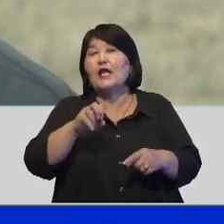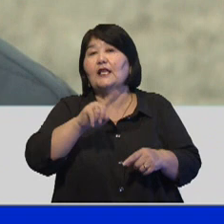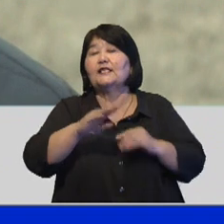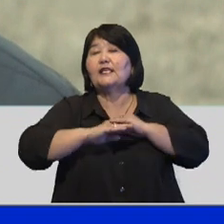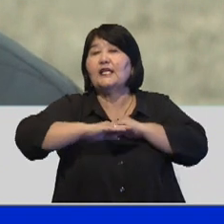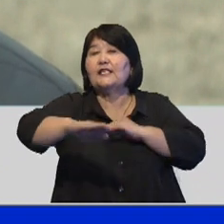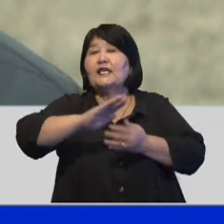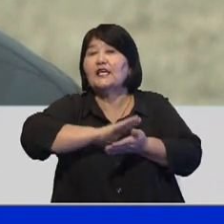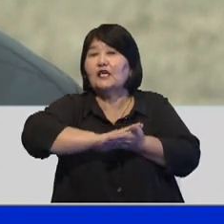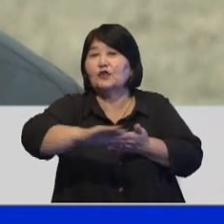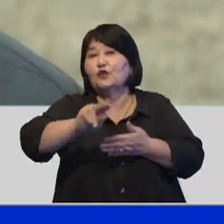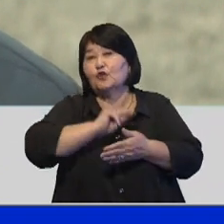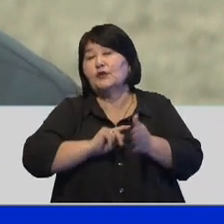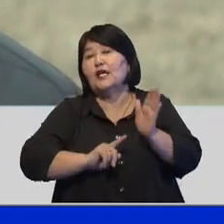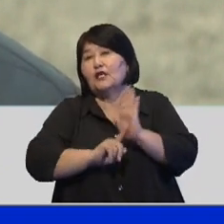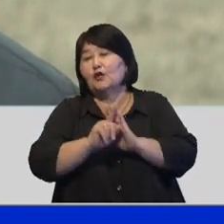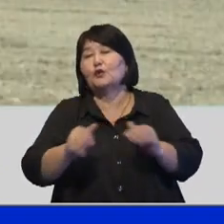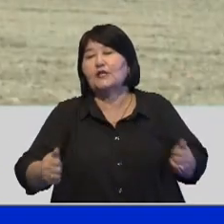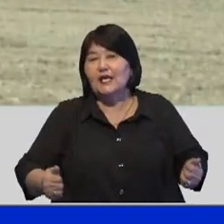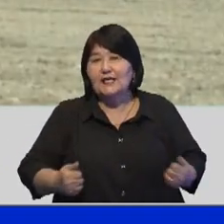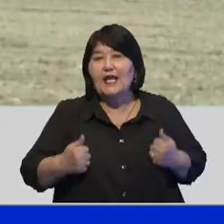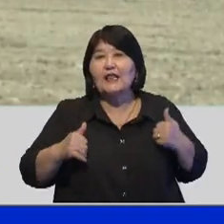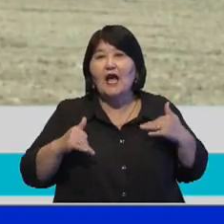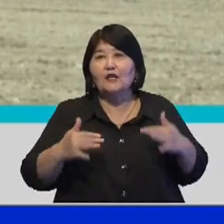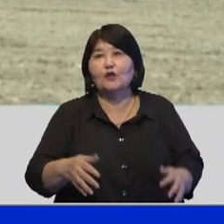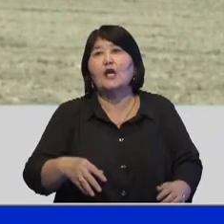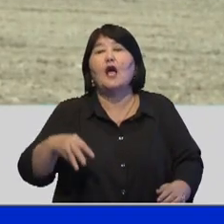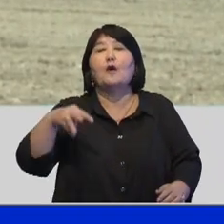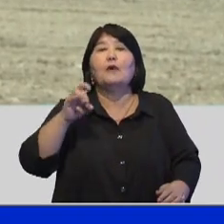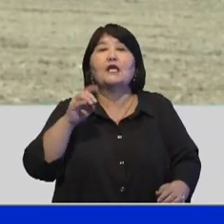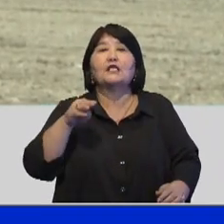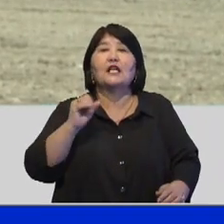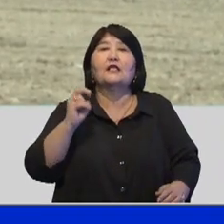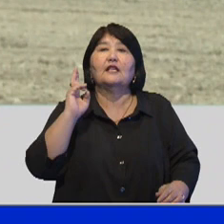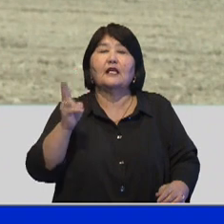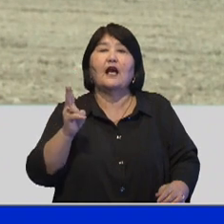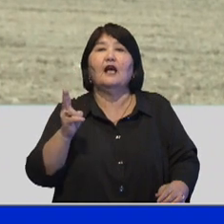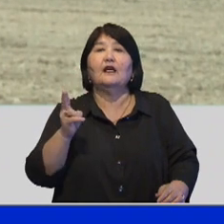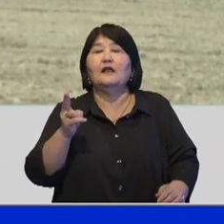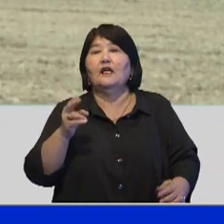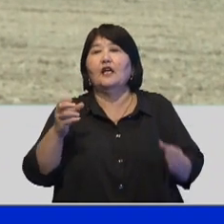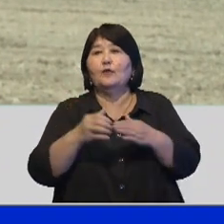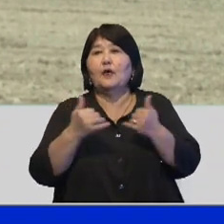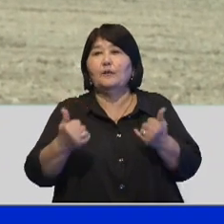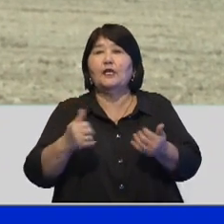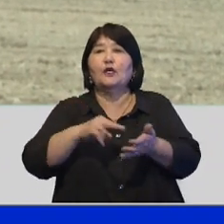тегістеу жұмыстарын жүргізуге ынталарын білдіруде. Мағжан ЕК мекемесі бойынша биылға жоспар